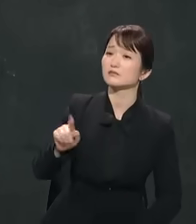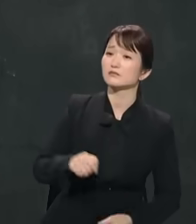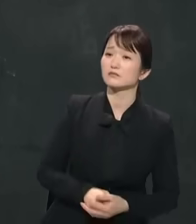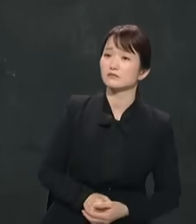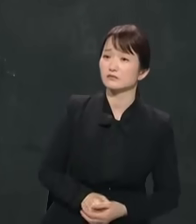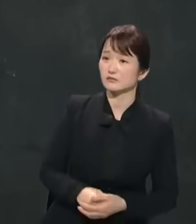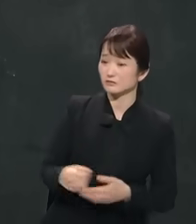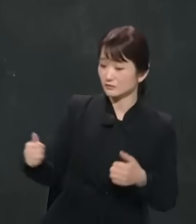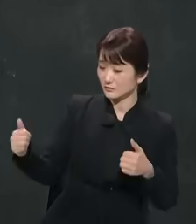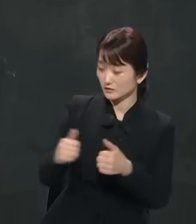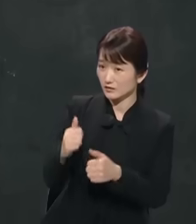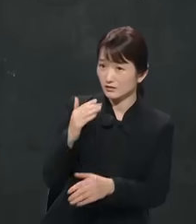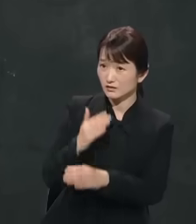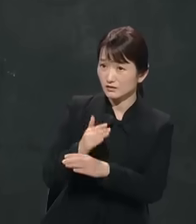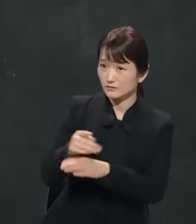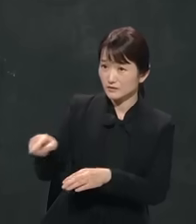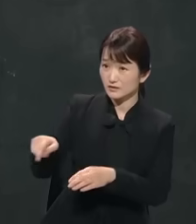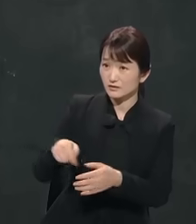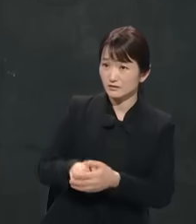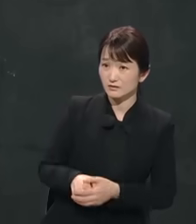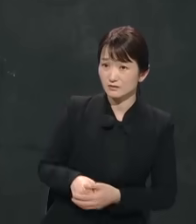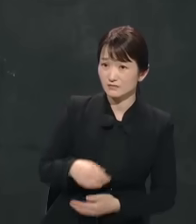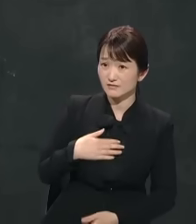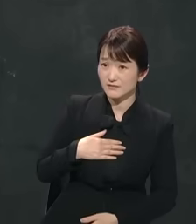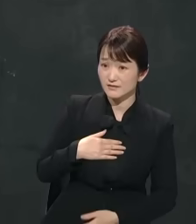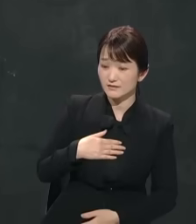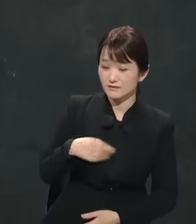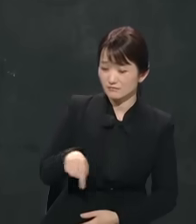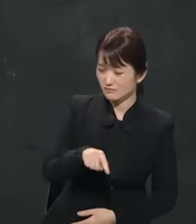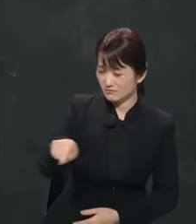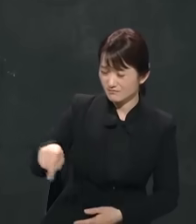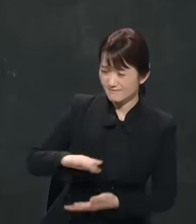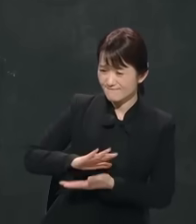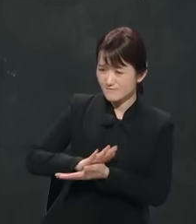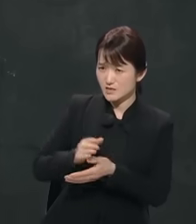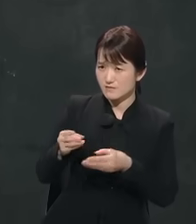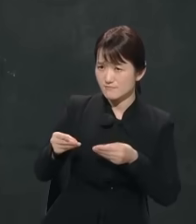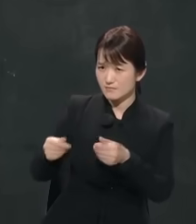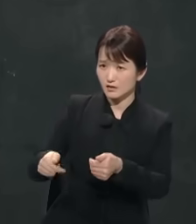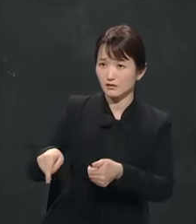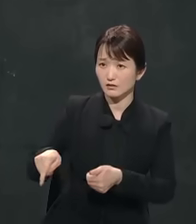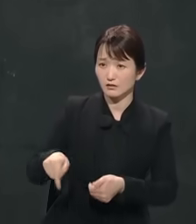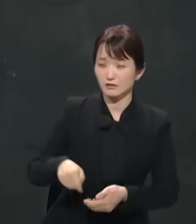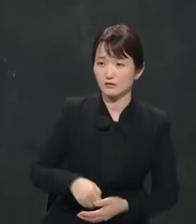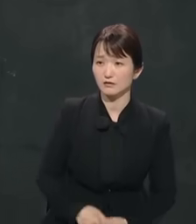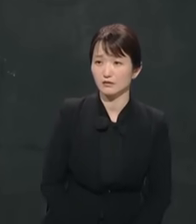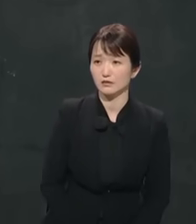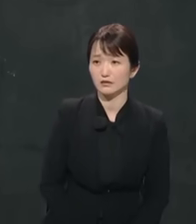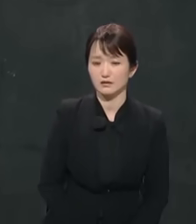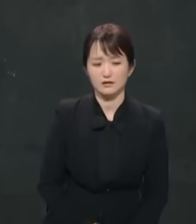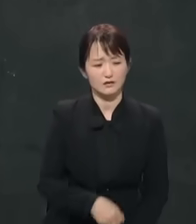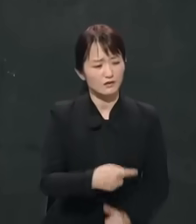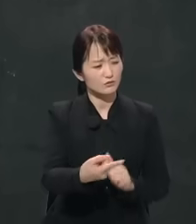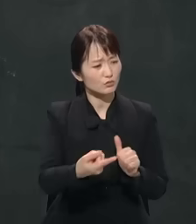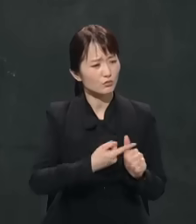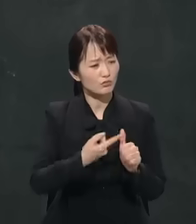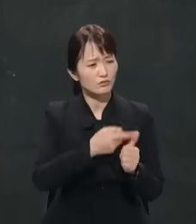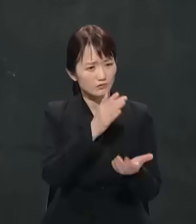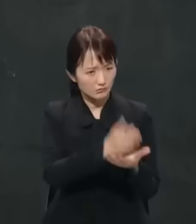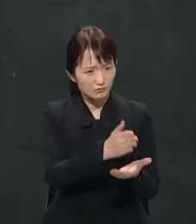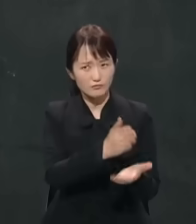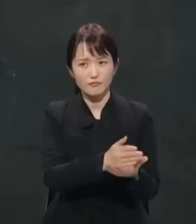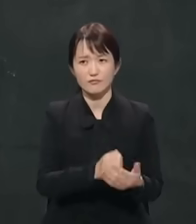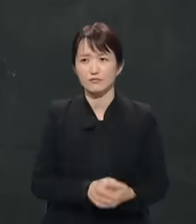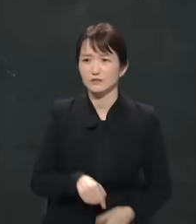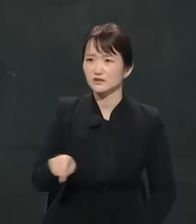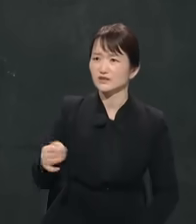니네들은 뭐 적금을 이들했다고? 그럼 내가 가라 뭉개 지겨워. 아니 욕하지 마시라니까요. 야,